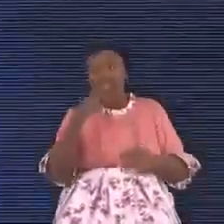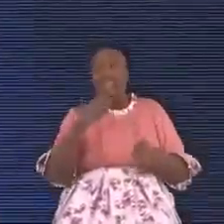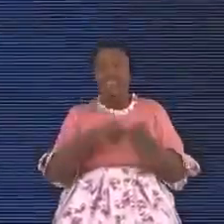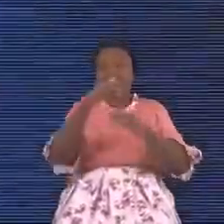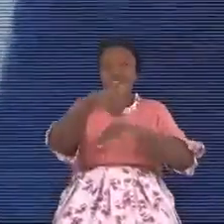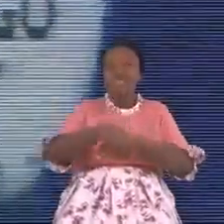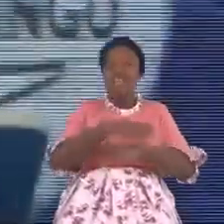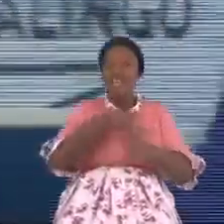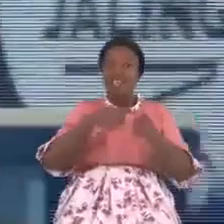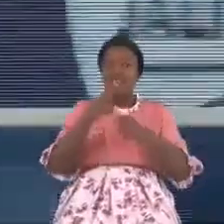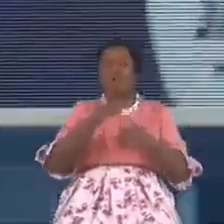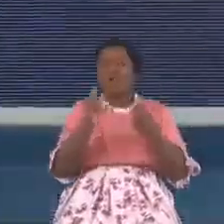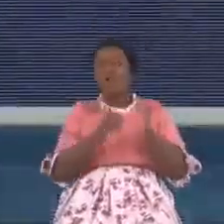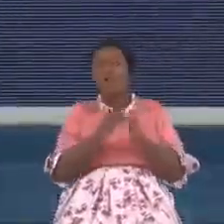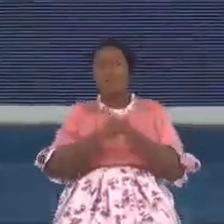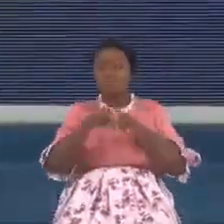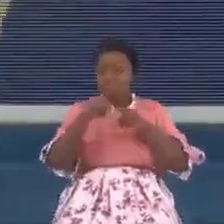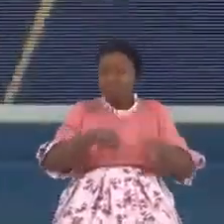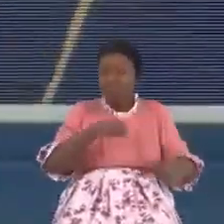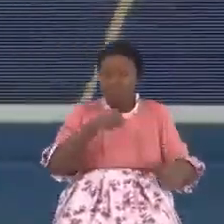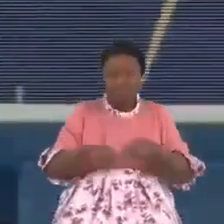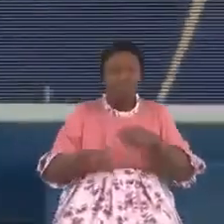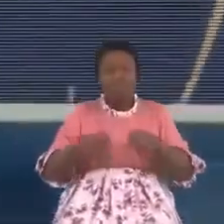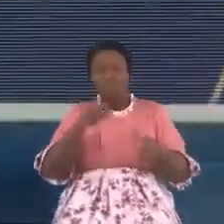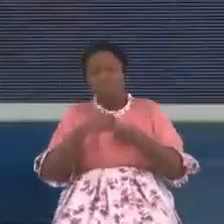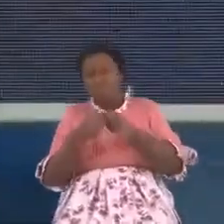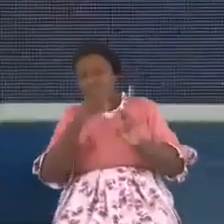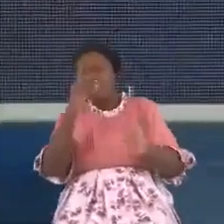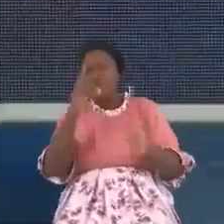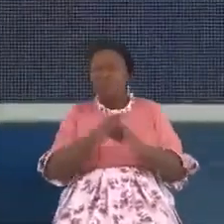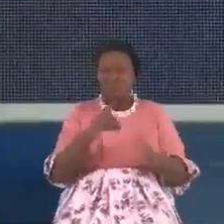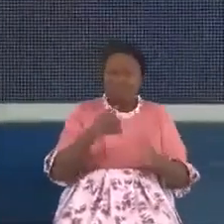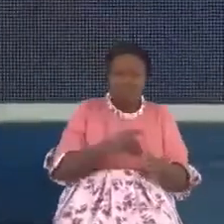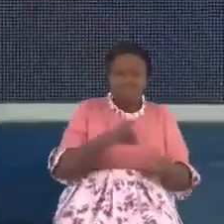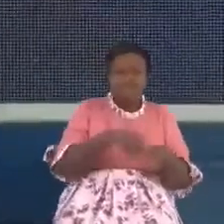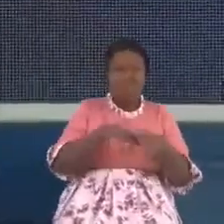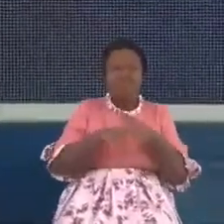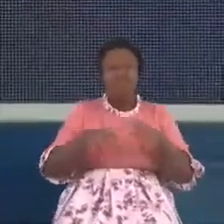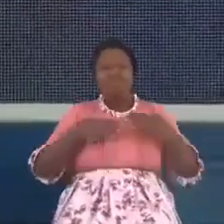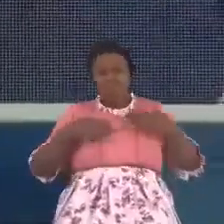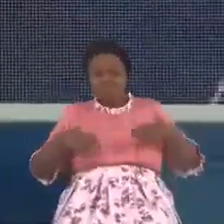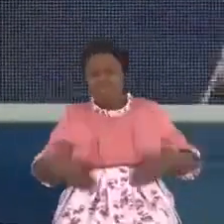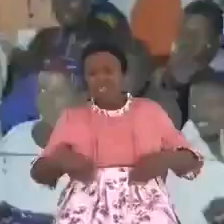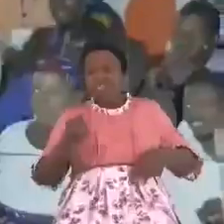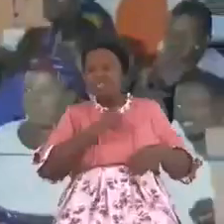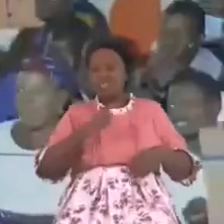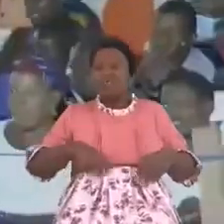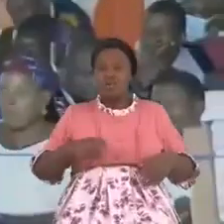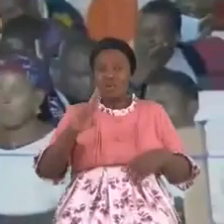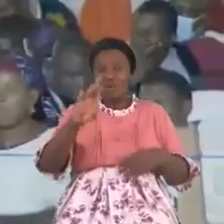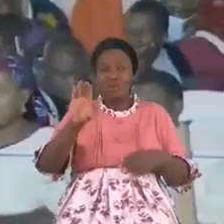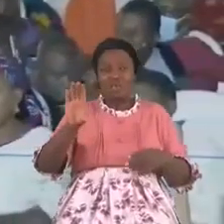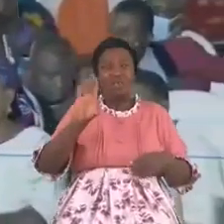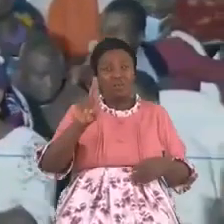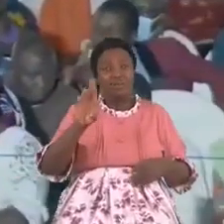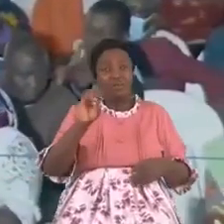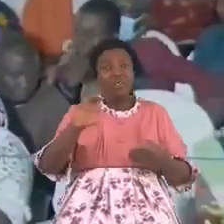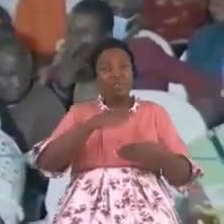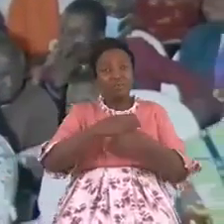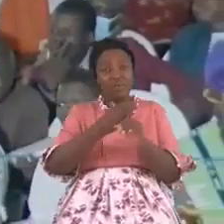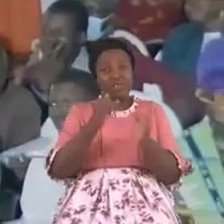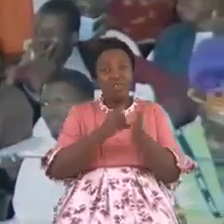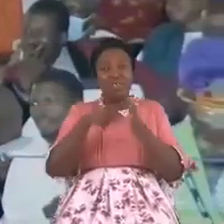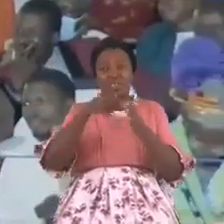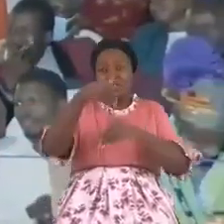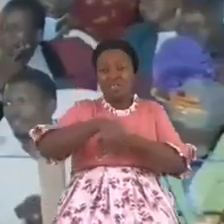Ihe ahụhụ nkwarụ ị nwere, Onyenwe anyị ga-akpụgharị gị n'abalị a n'aha Jizọs. N'ebe Chineke